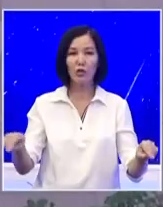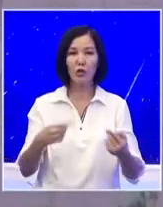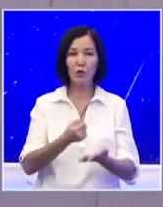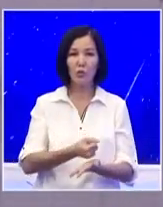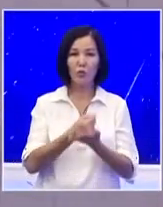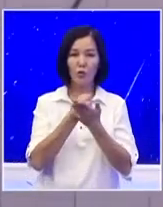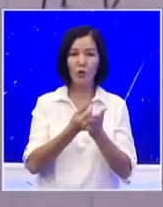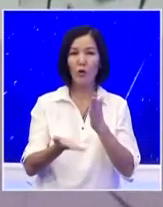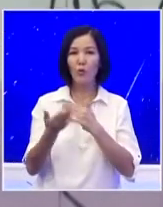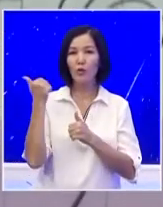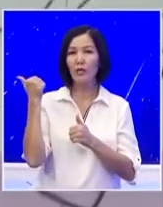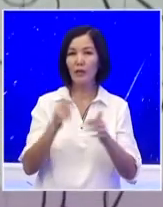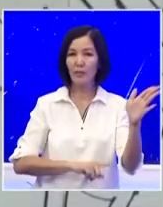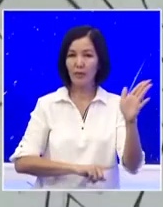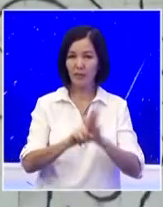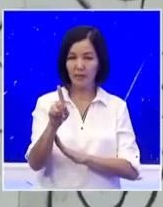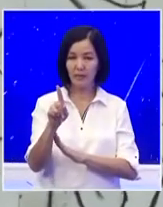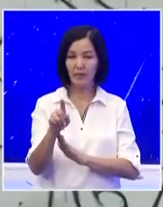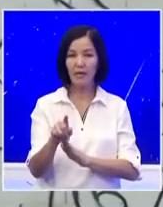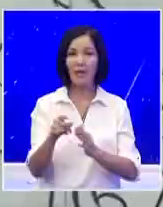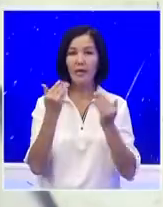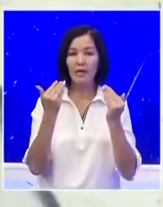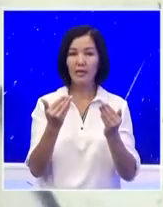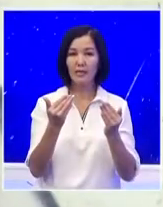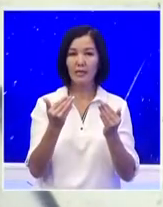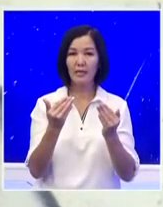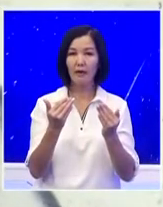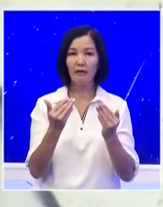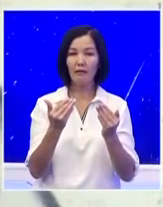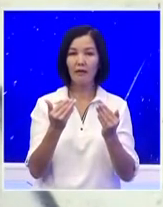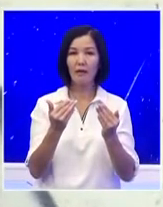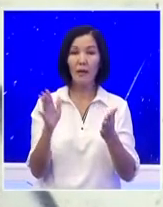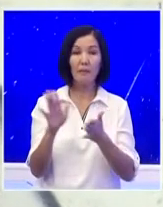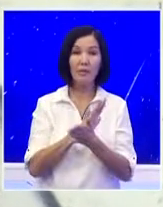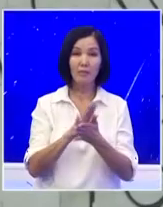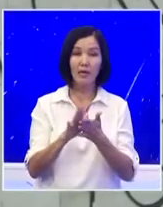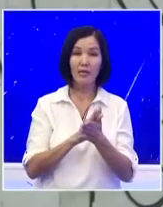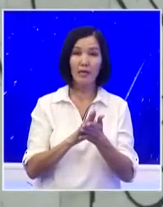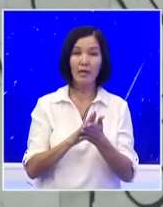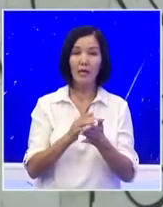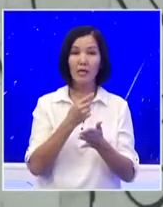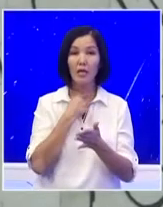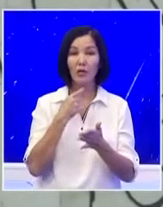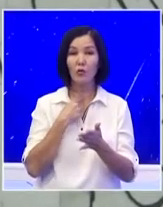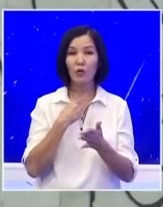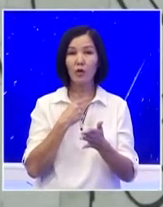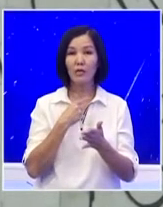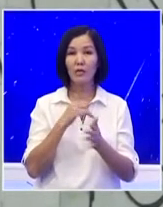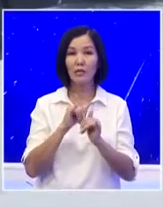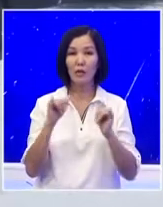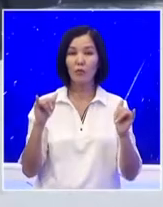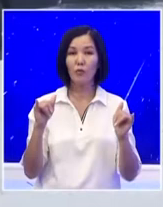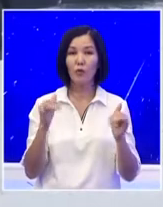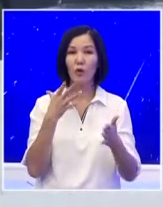тауып, өткен апталарда жұмысқа кірісіп кеткен. Жұмыстарына еш ақы алмайды, тек облыс орталығының гүлденуіне септігімізді тигізсек болғанын